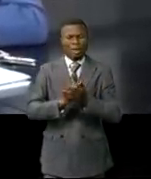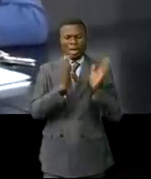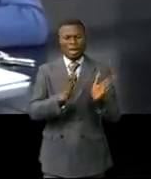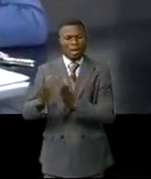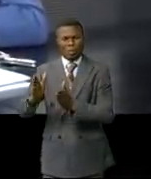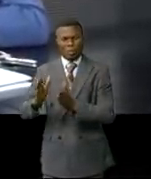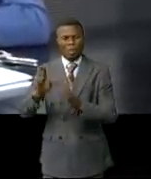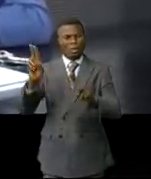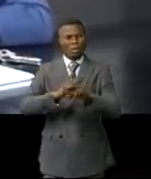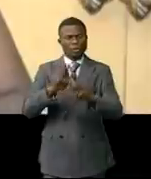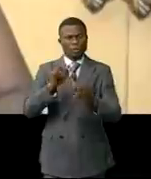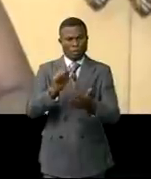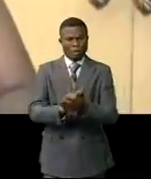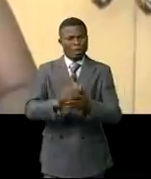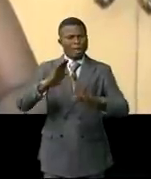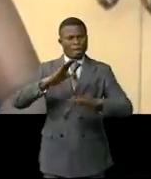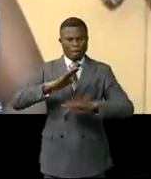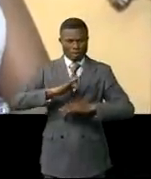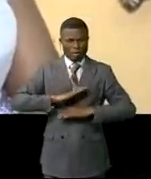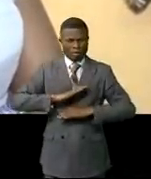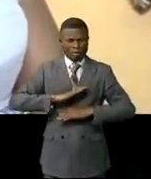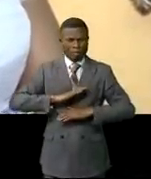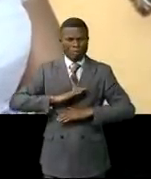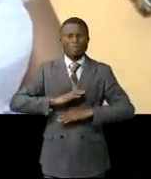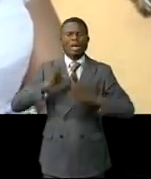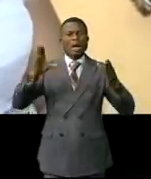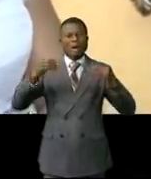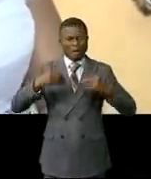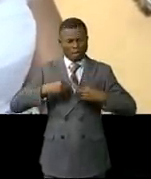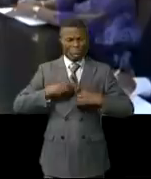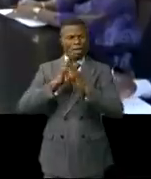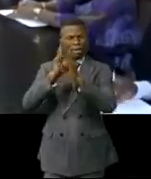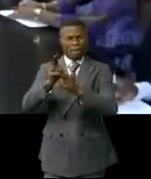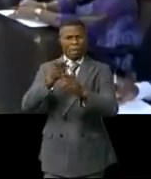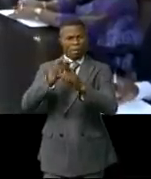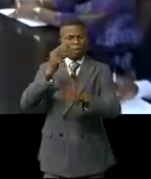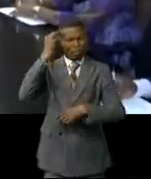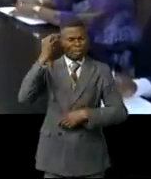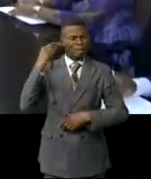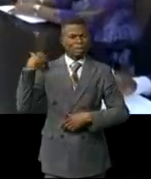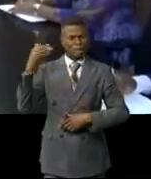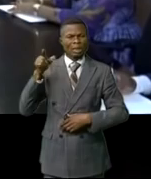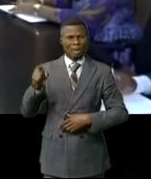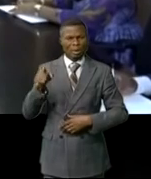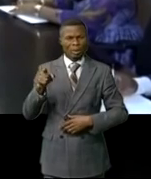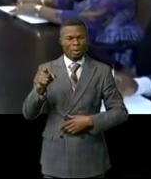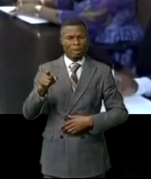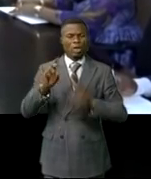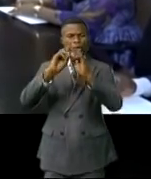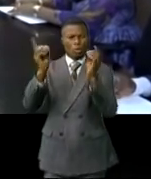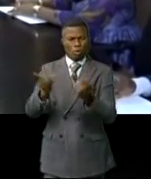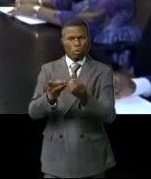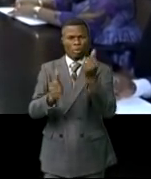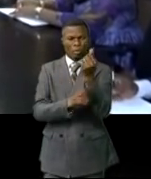dispositions d'application. Satisfaite de l'esprit d'ouverture et de la réponse du ministre d'État Alexis Guizarro, cette délégation